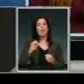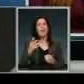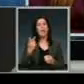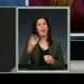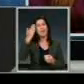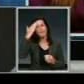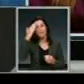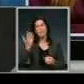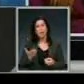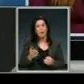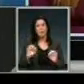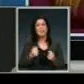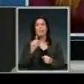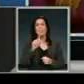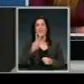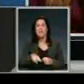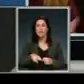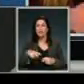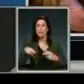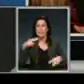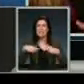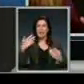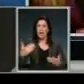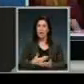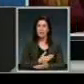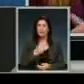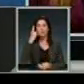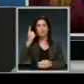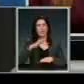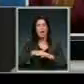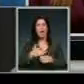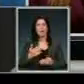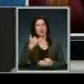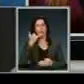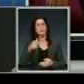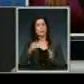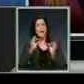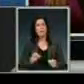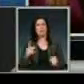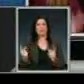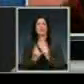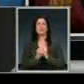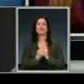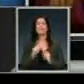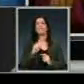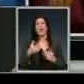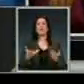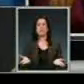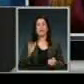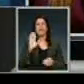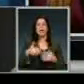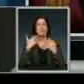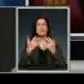אז שיחשוב על זה, ושהשירותים באמת יהיו מונגשים, ולא בכאילו. וכמובן, כל הסיפור של מוסדות החינוך